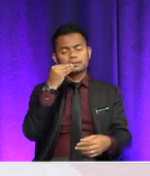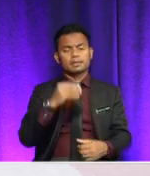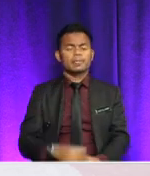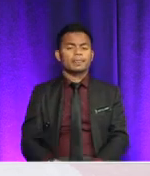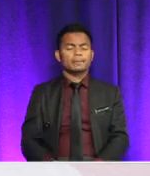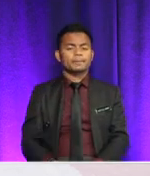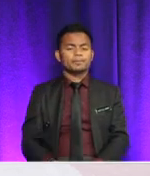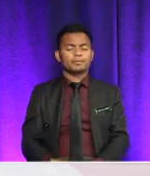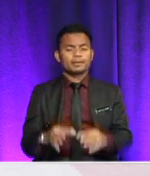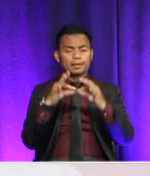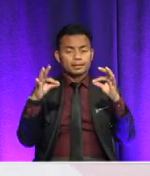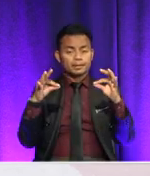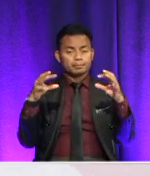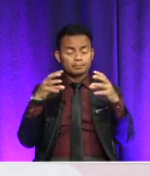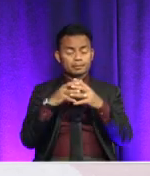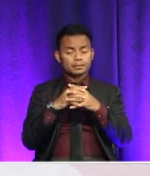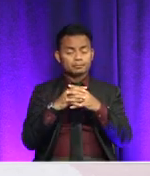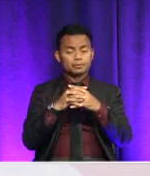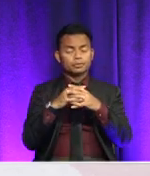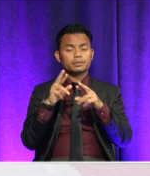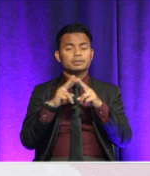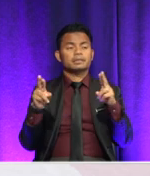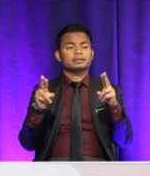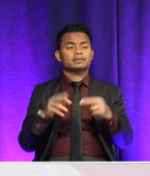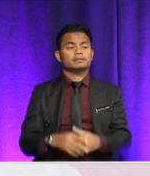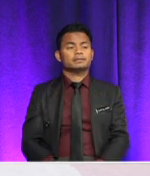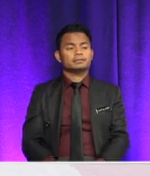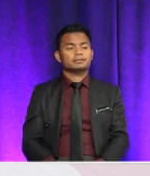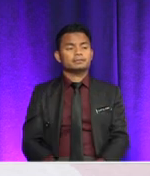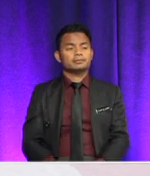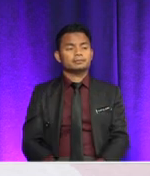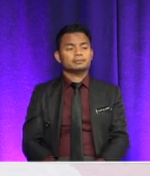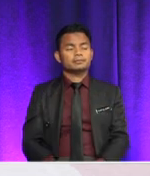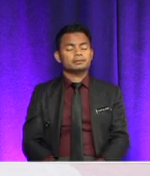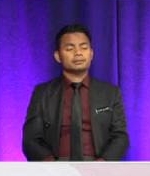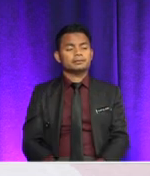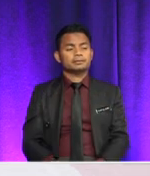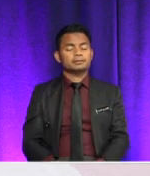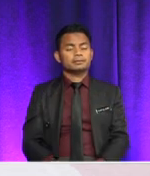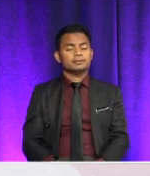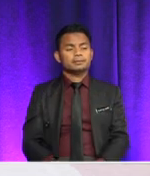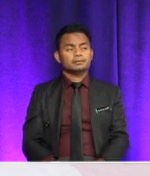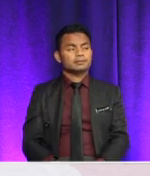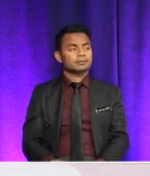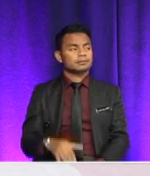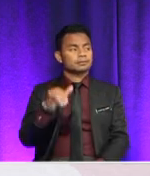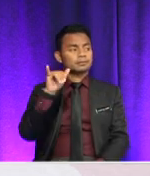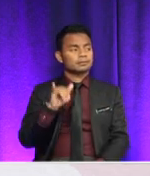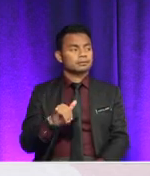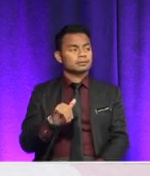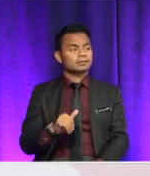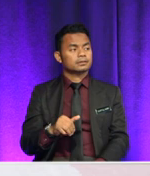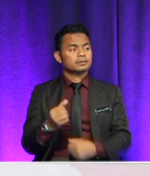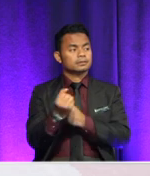relatif relatif hubungan relationship relief kan hubungan yang sayang